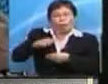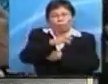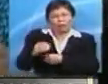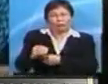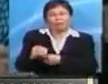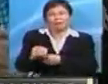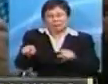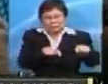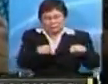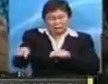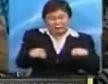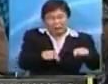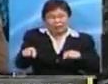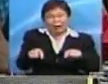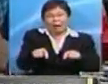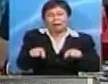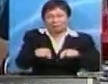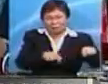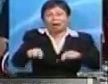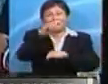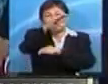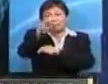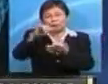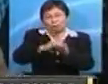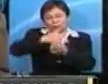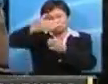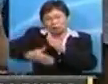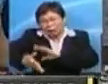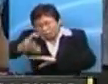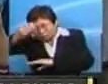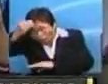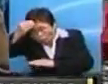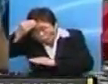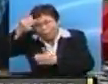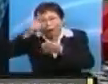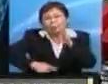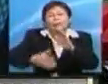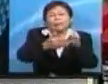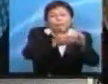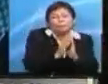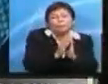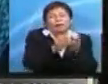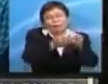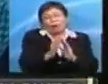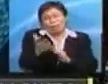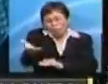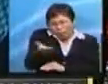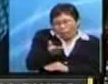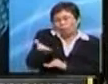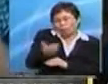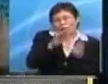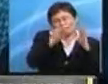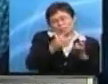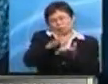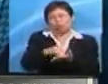dan tindakan hanya akan diambil oleh syarikat itu selepas mengetahui bentuk tuntutan yang dimahukan oleh ahli keluarga